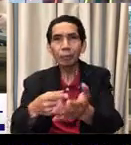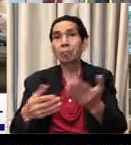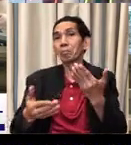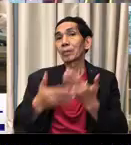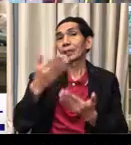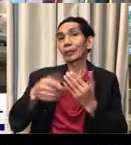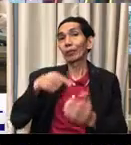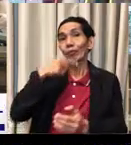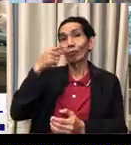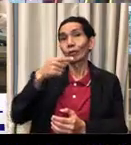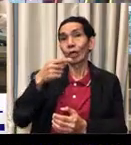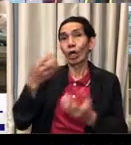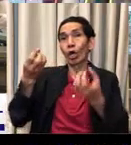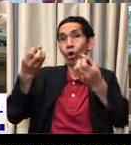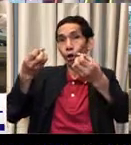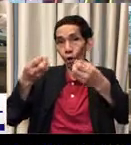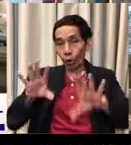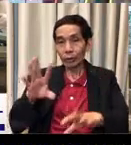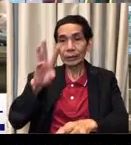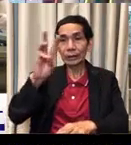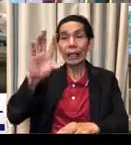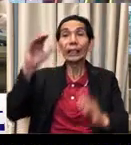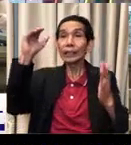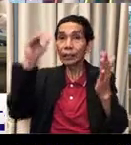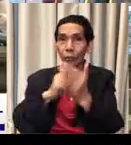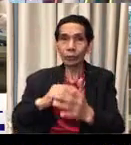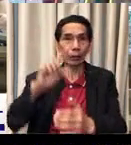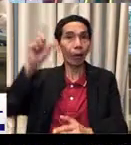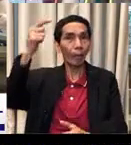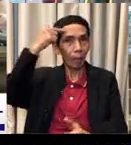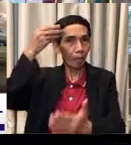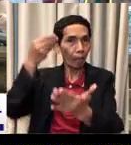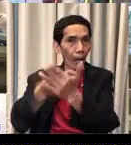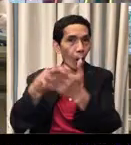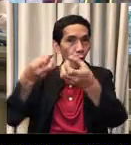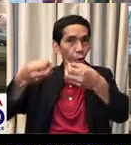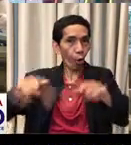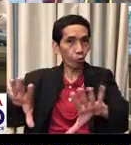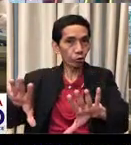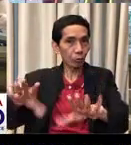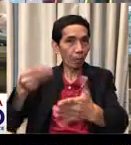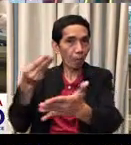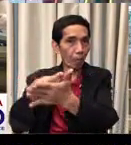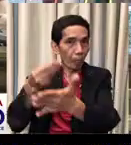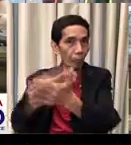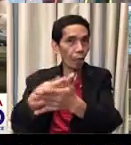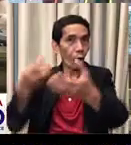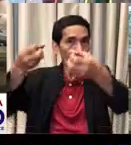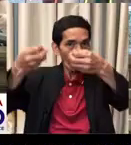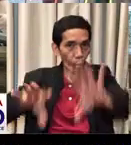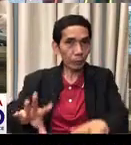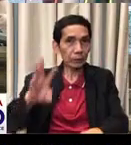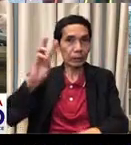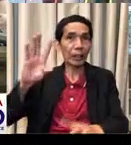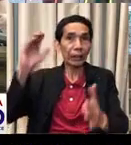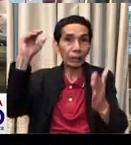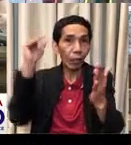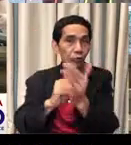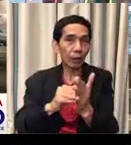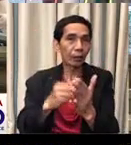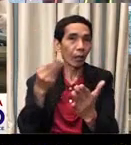salita, nawawala na 600,000 ang gobyerno ng Maynila. At nawawala na